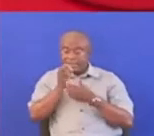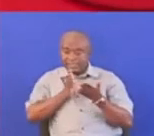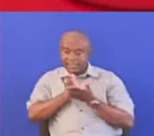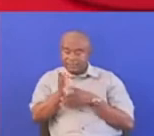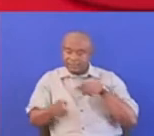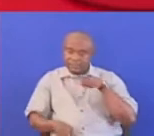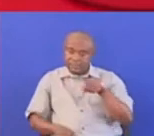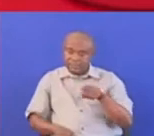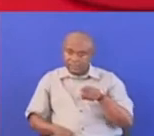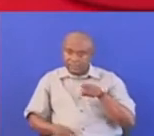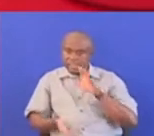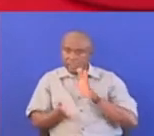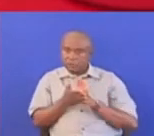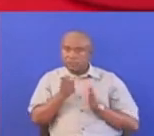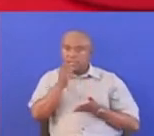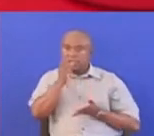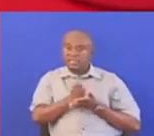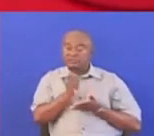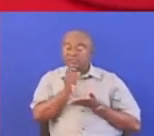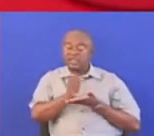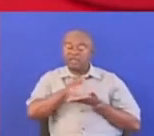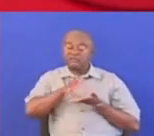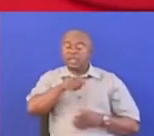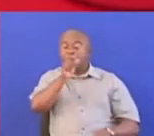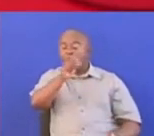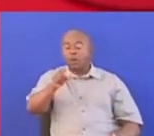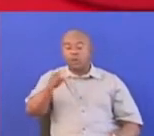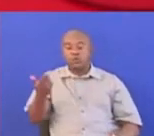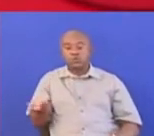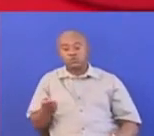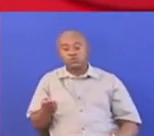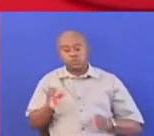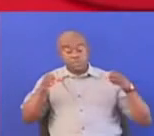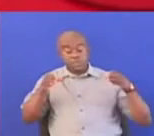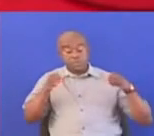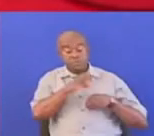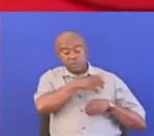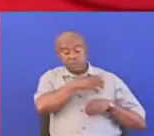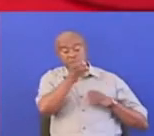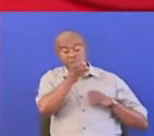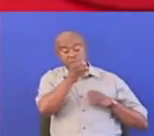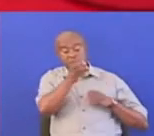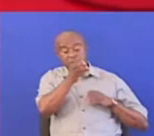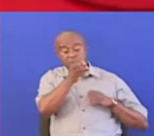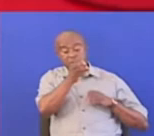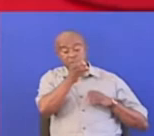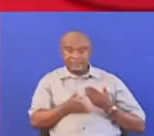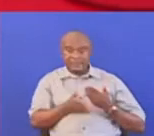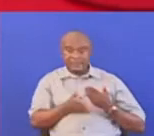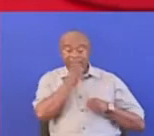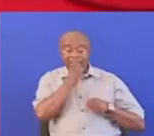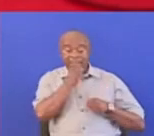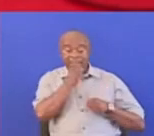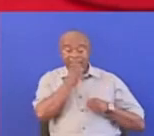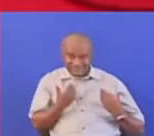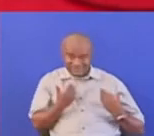kwa sababu ni azimio ambalo linatija kwa Watanzania. Ile timu ya mawaziri nane ina kazi sasa